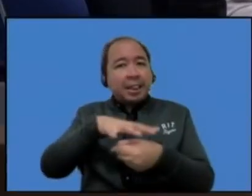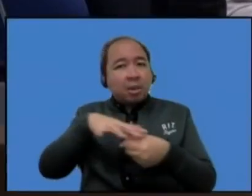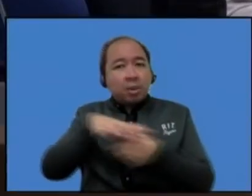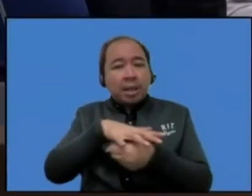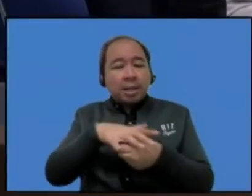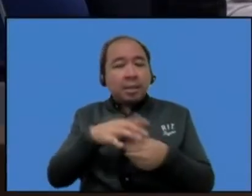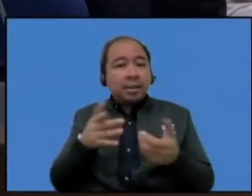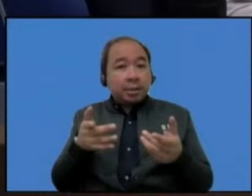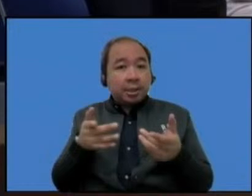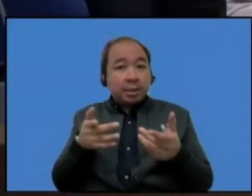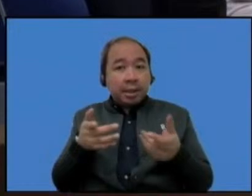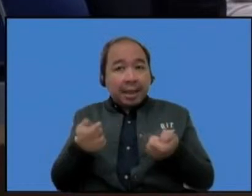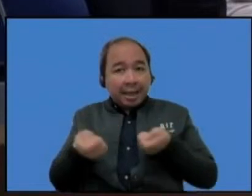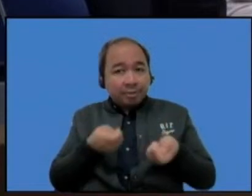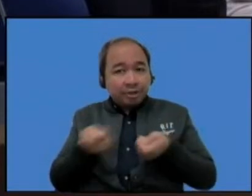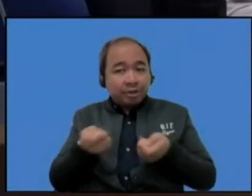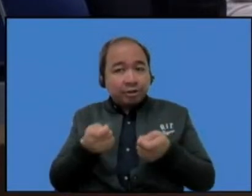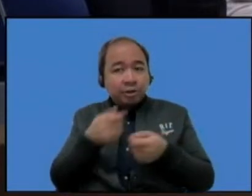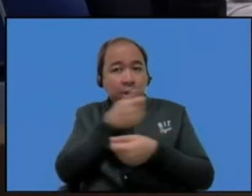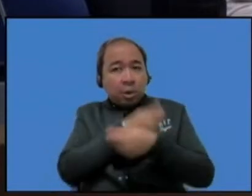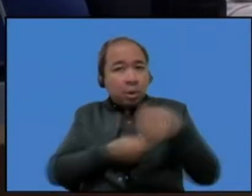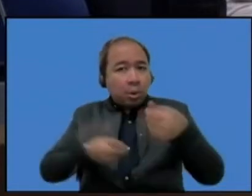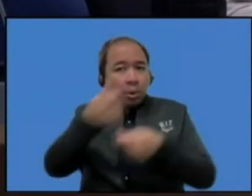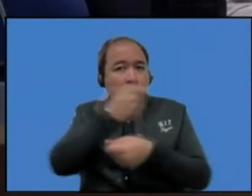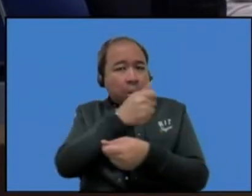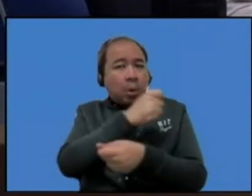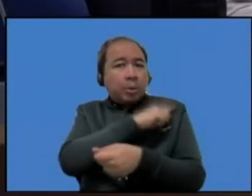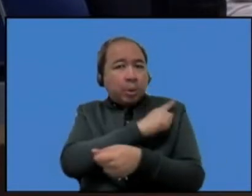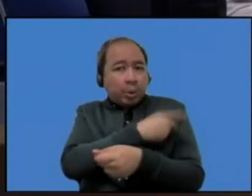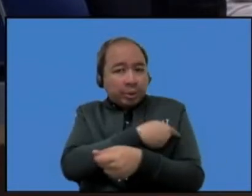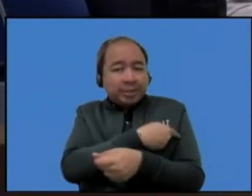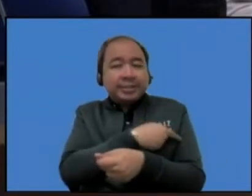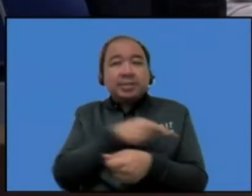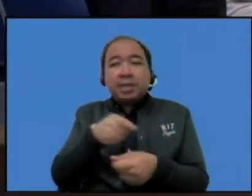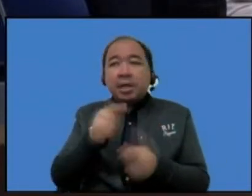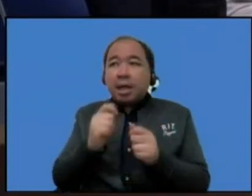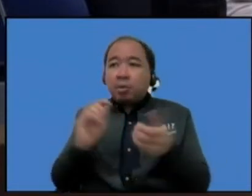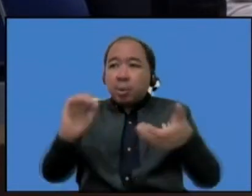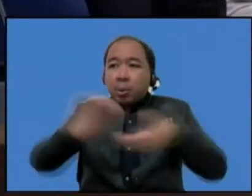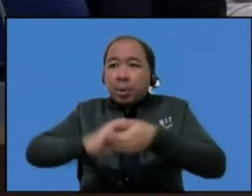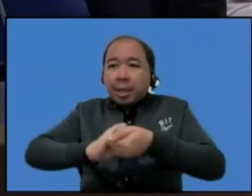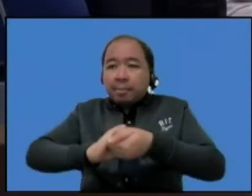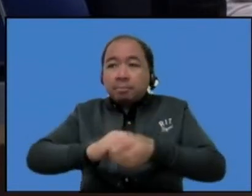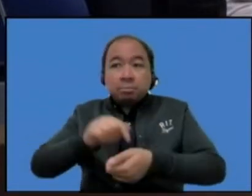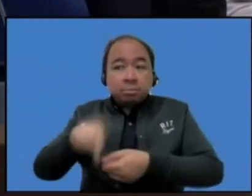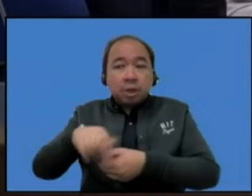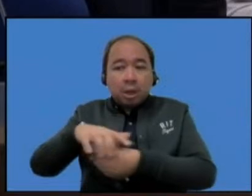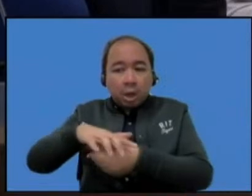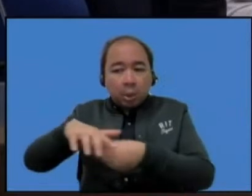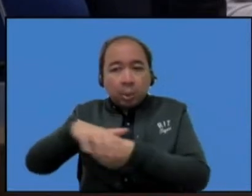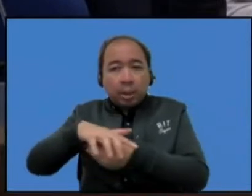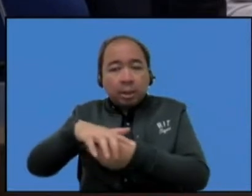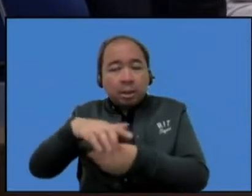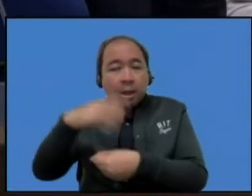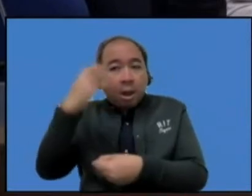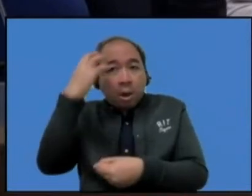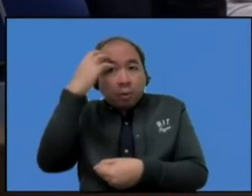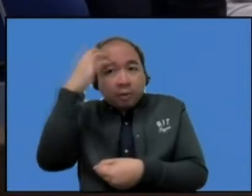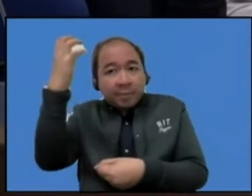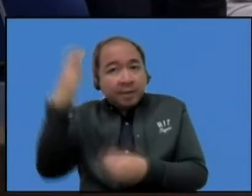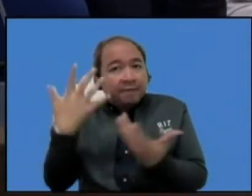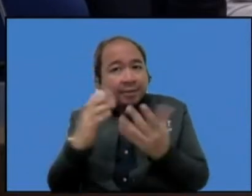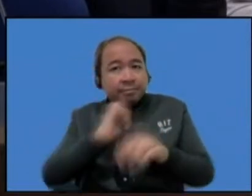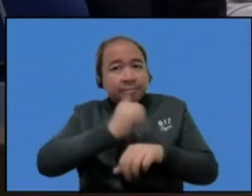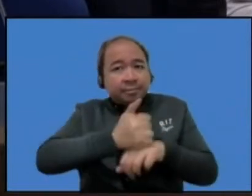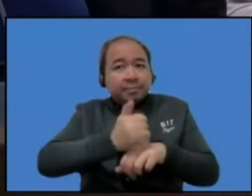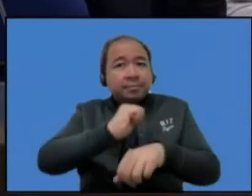在全国重点地区建设省市级的移民事务服务中心，在